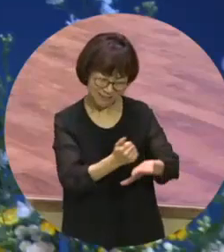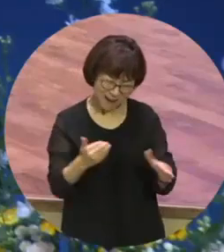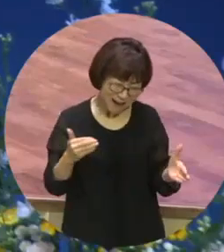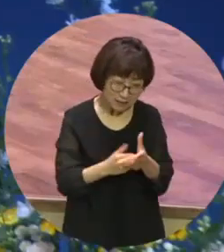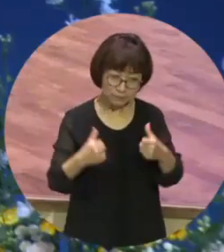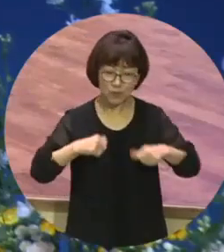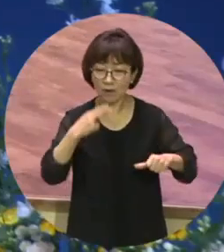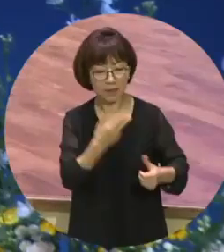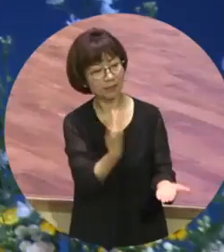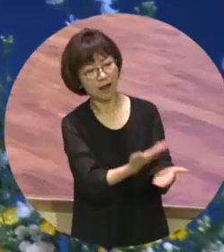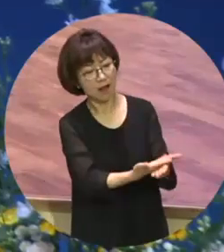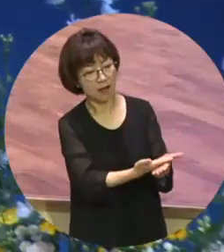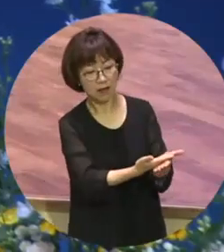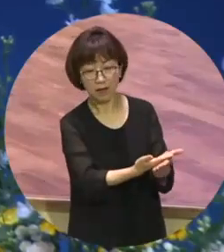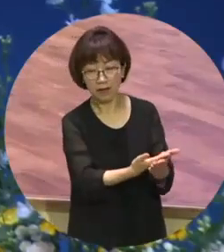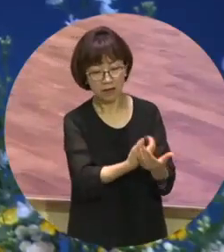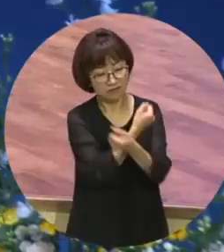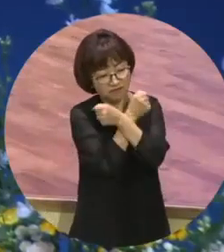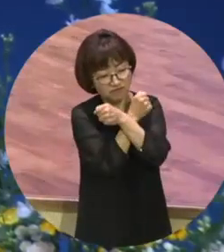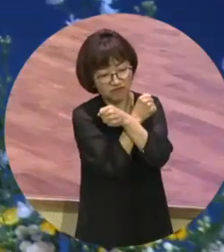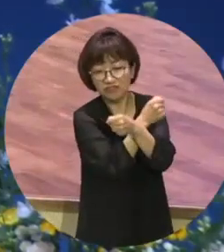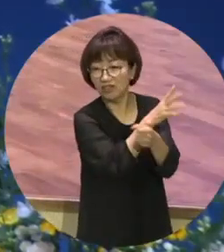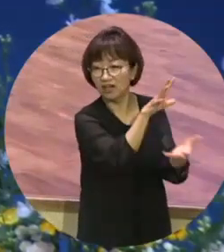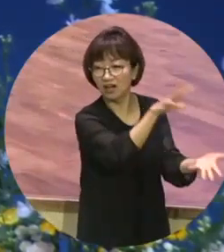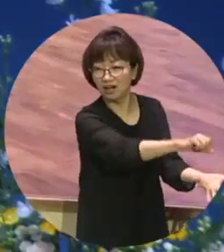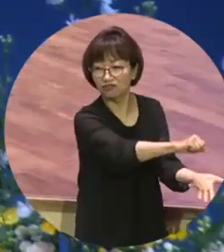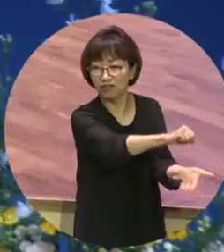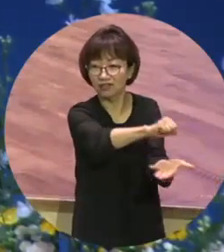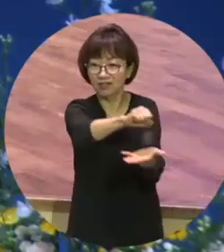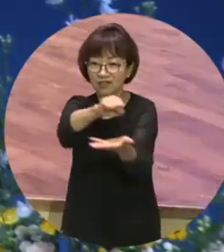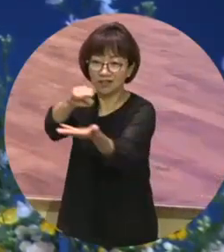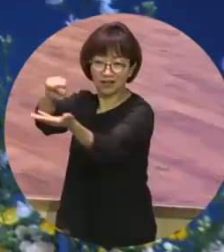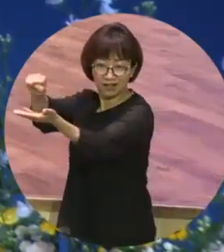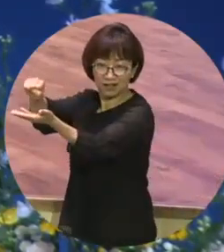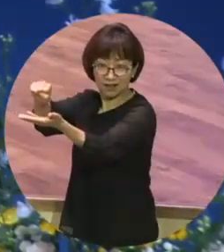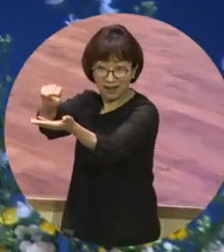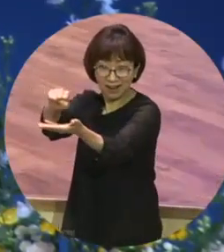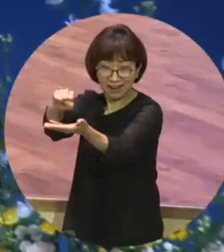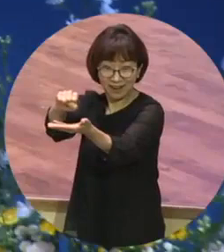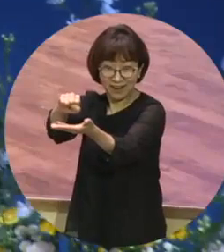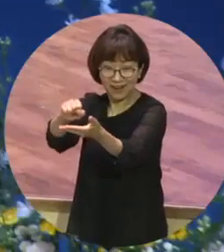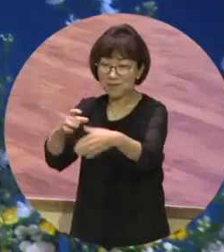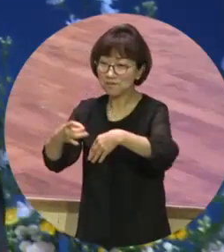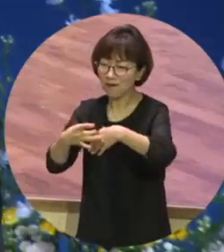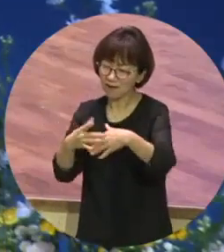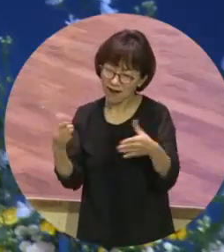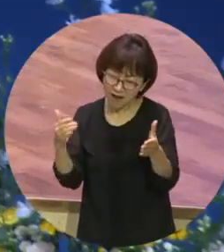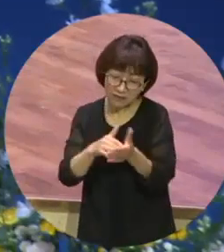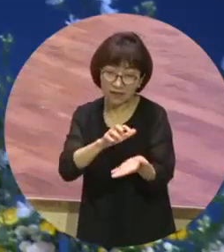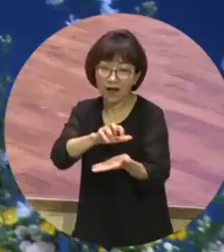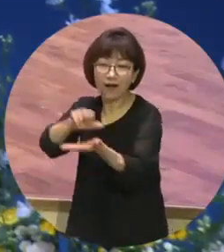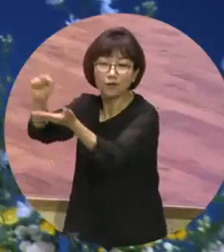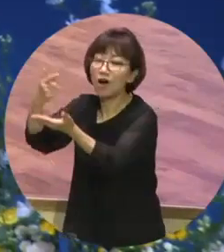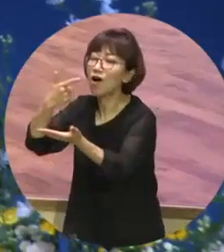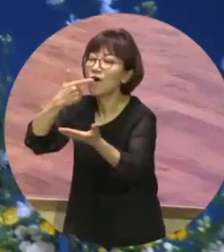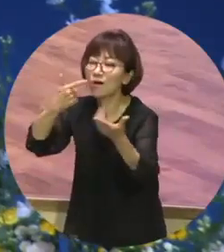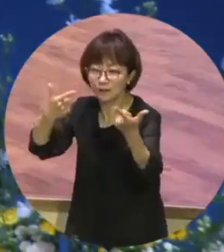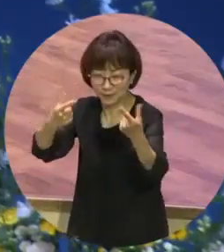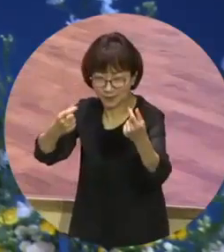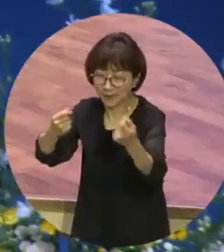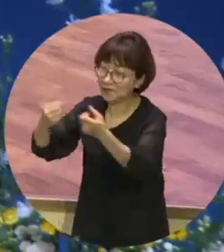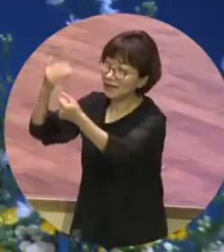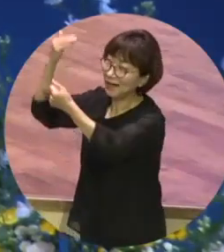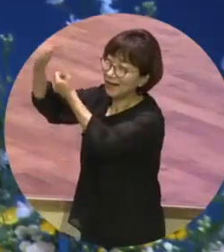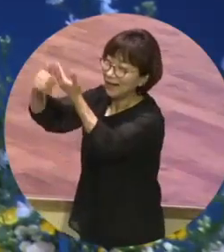포기하지 않습니다. 아멘. 절대로 여러분을 포기하지 않는다면 완벽하게 보장해 주신